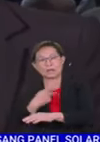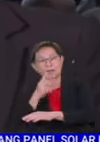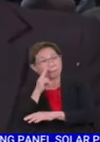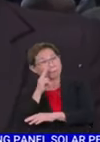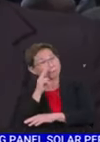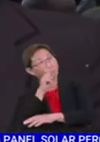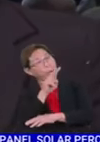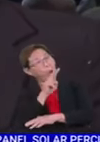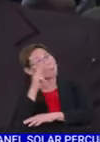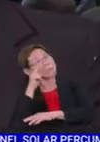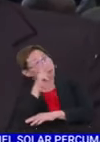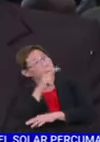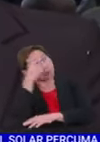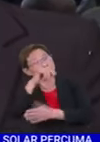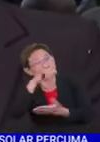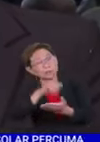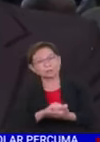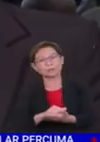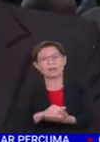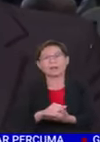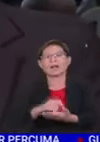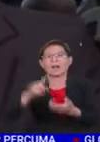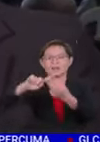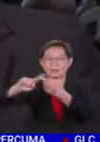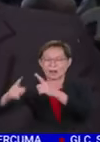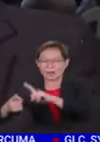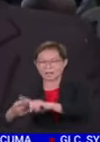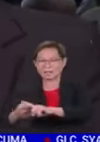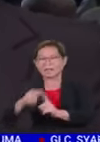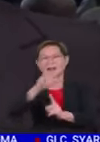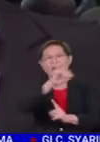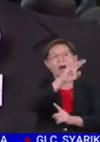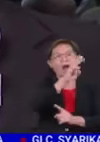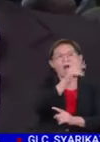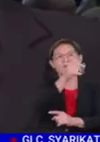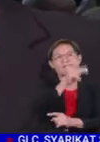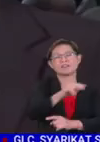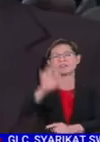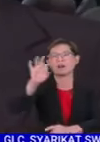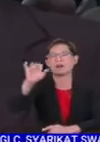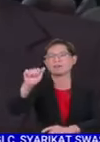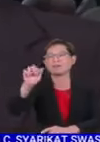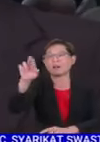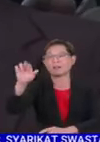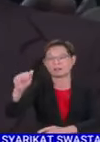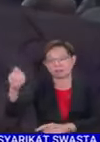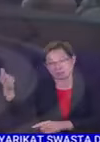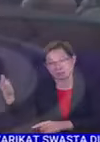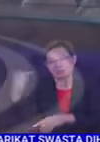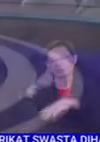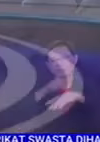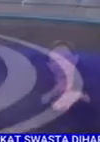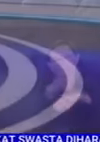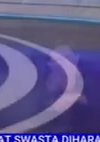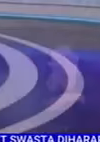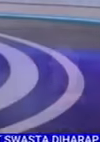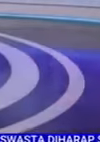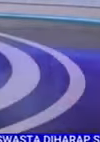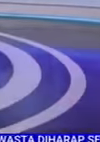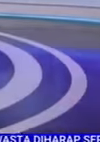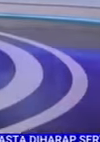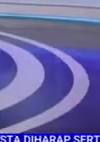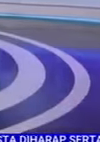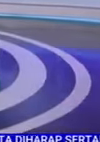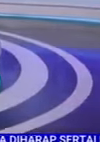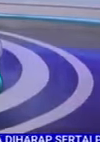malam ini. Untuk itu saya serahkan kembali kepada rakan penyampai saya, Ivan dan Farhatul di Akasa Furi. Silakan. Rosita,